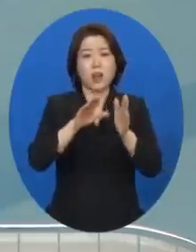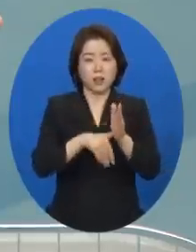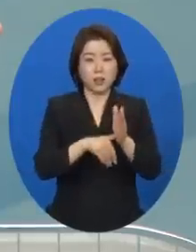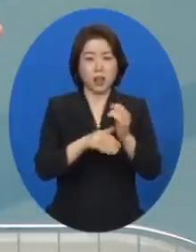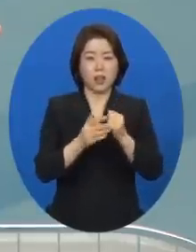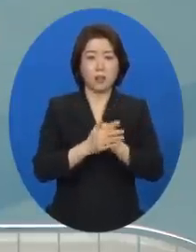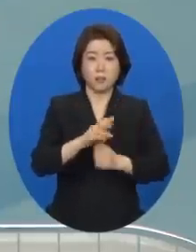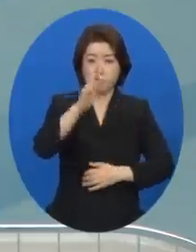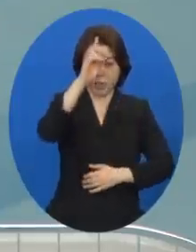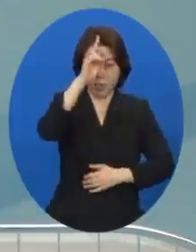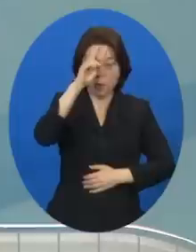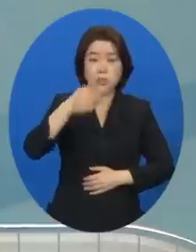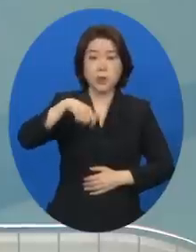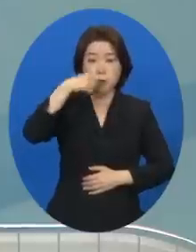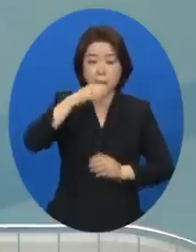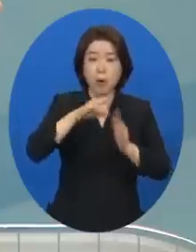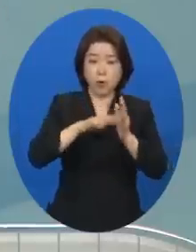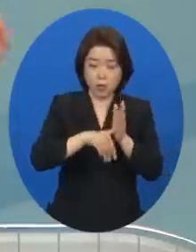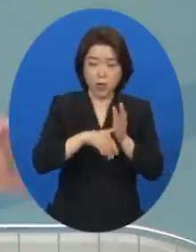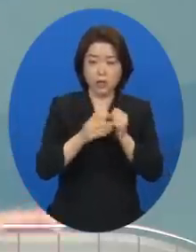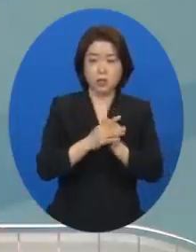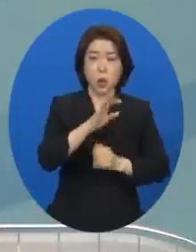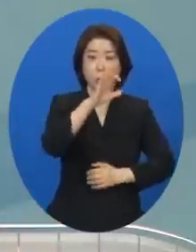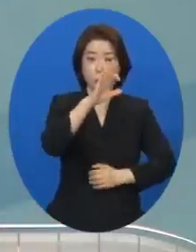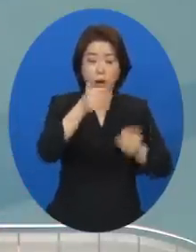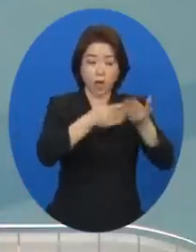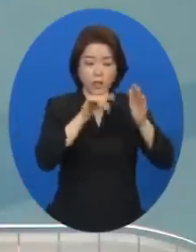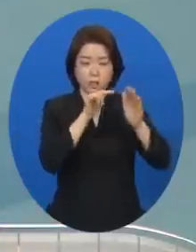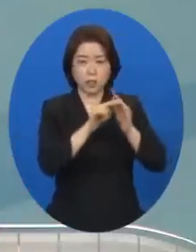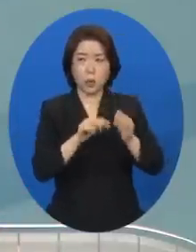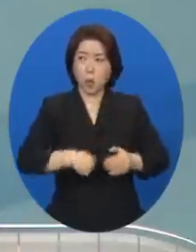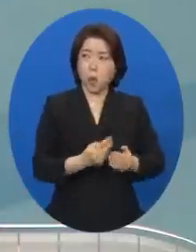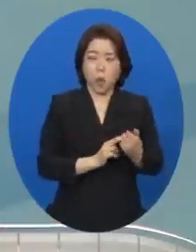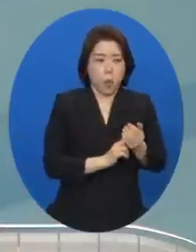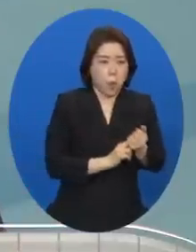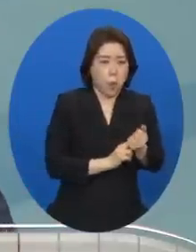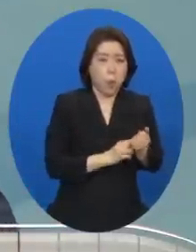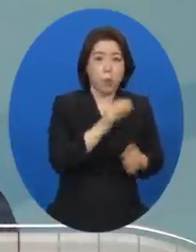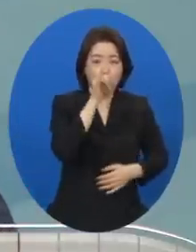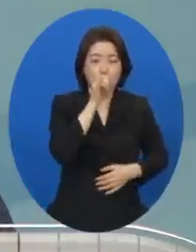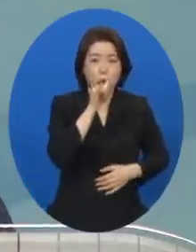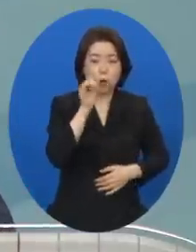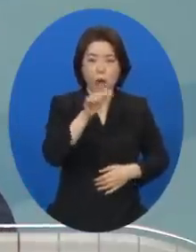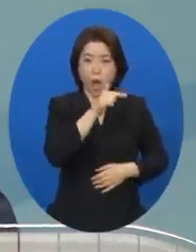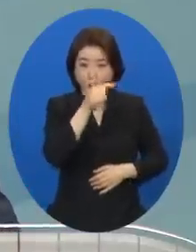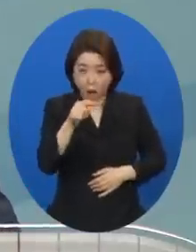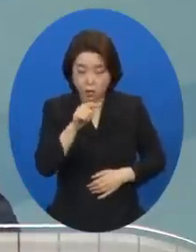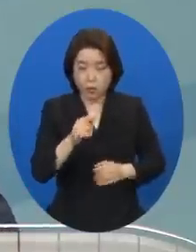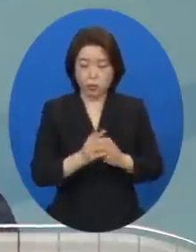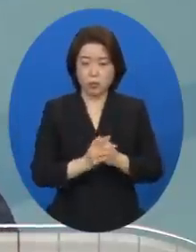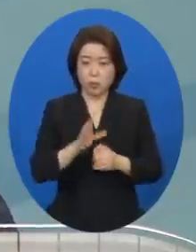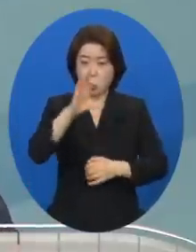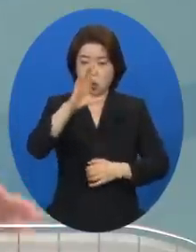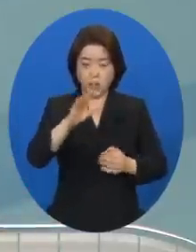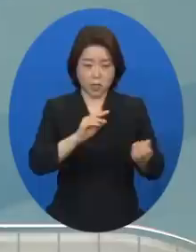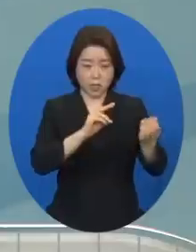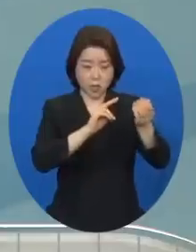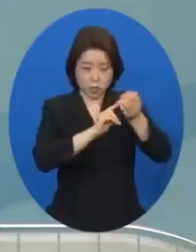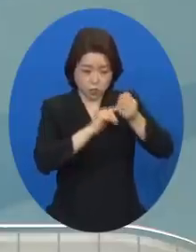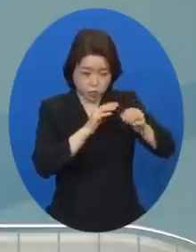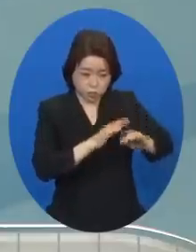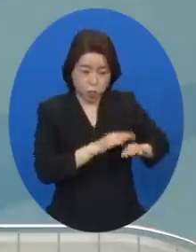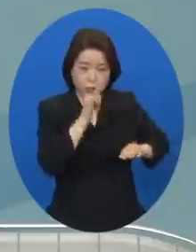점심시간때 화장실 가서 숨어 있어야 됐다는 거예요 하루는 화장실에 숨어 있는데 또